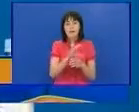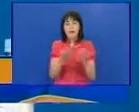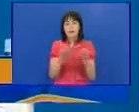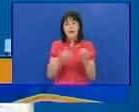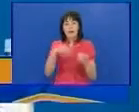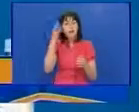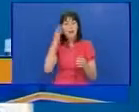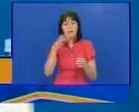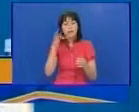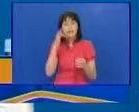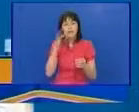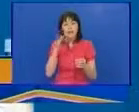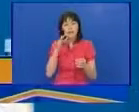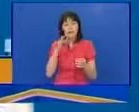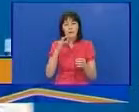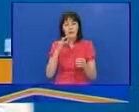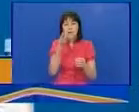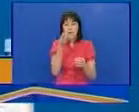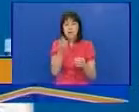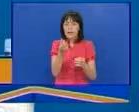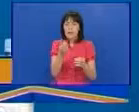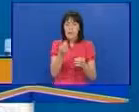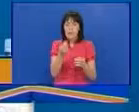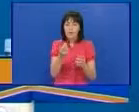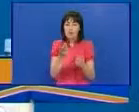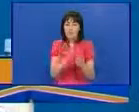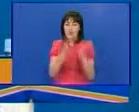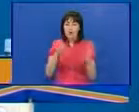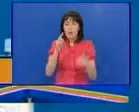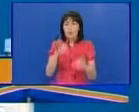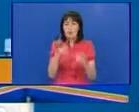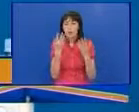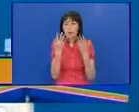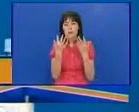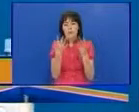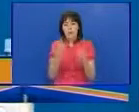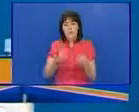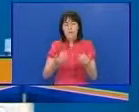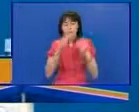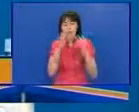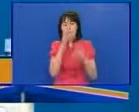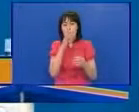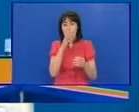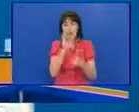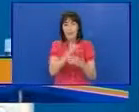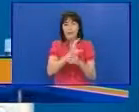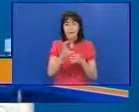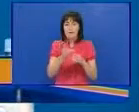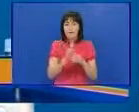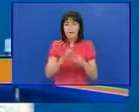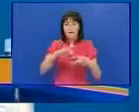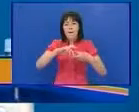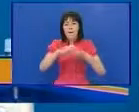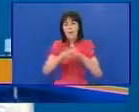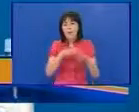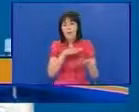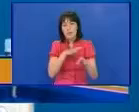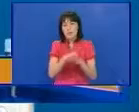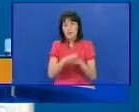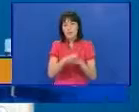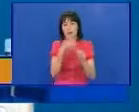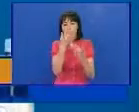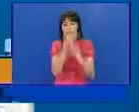шетелдік валютада болғандықтан теңгенің түсімі ұлғайып отыр. Соның есебінен бүгінгі таңға импорт айырмашылығы мәселесі бойынша мұнайшылар қойып отқан